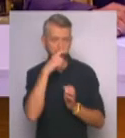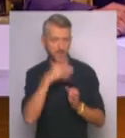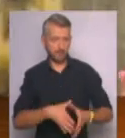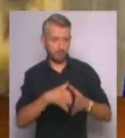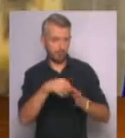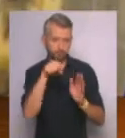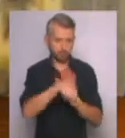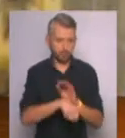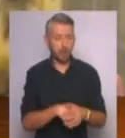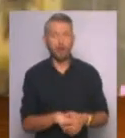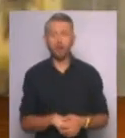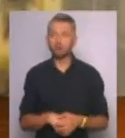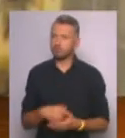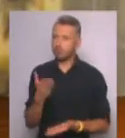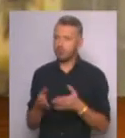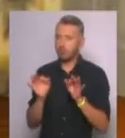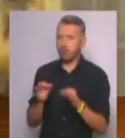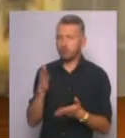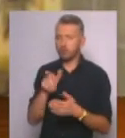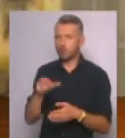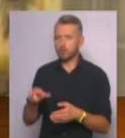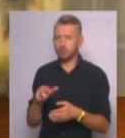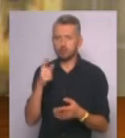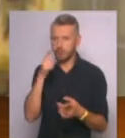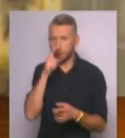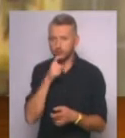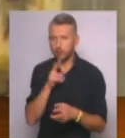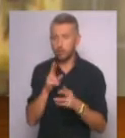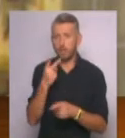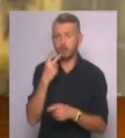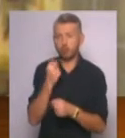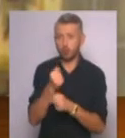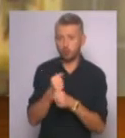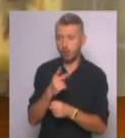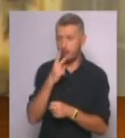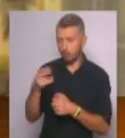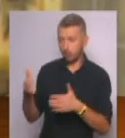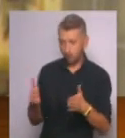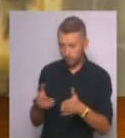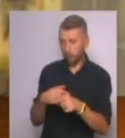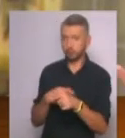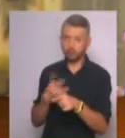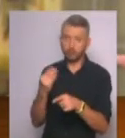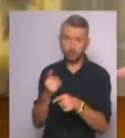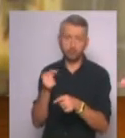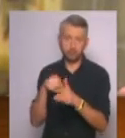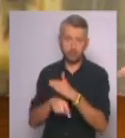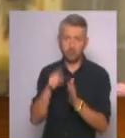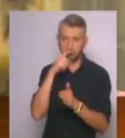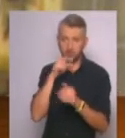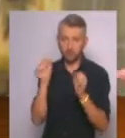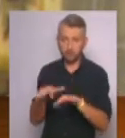насправді можливо інформаційно люди не розуміють, тому що ну ми як завжди робимо, бачимо контейнер, значить туди можна викидати. Так. А так. Немає